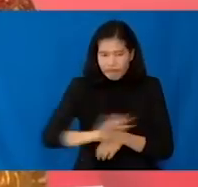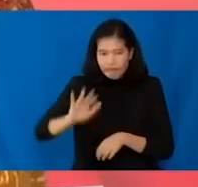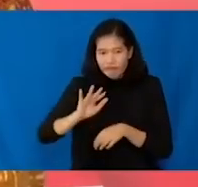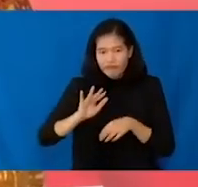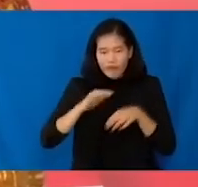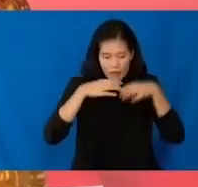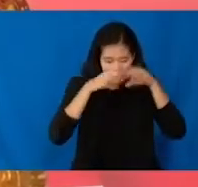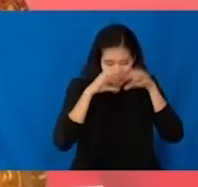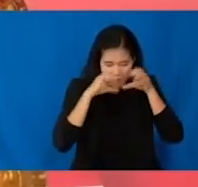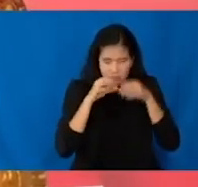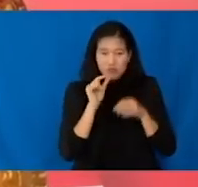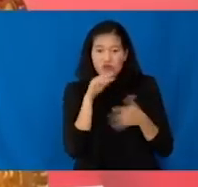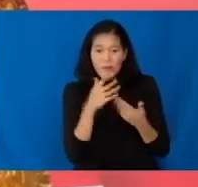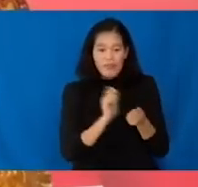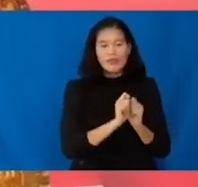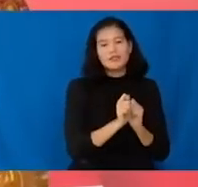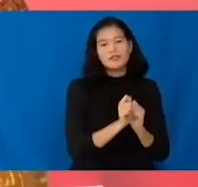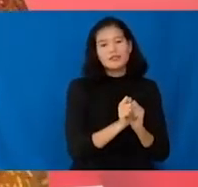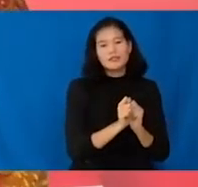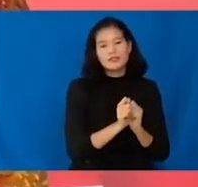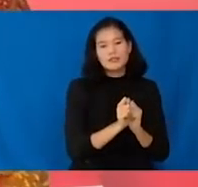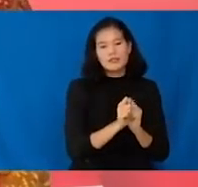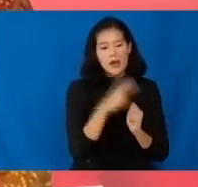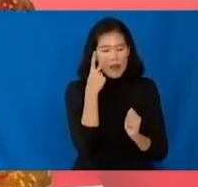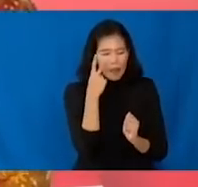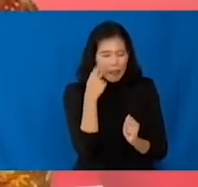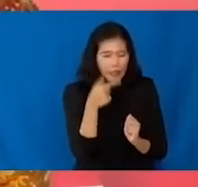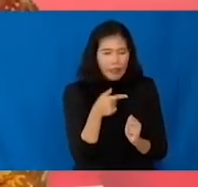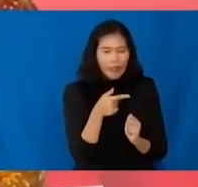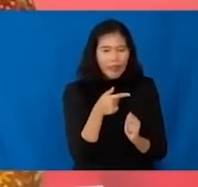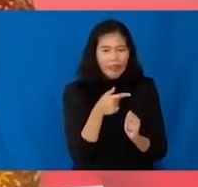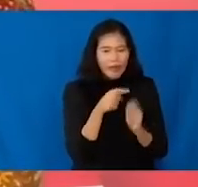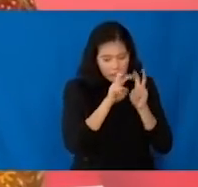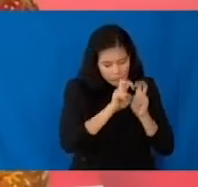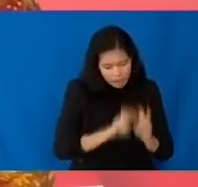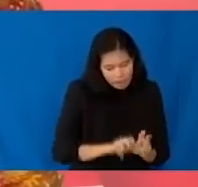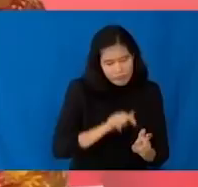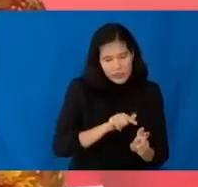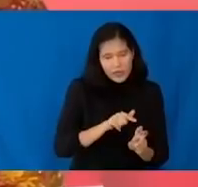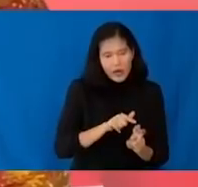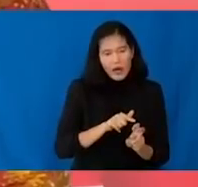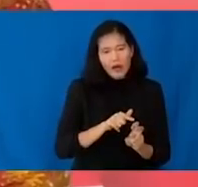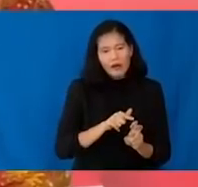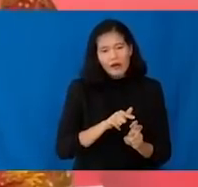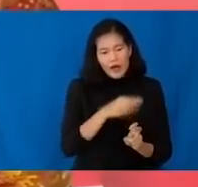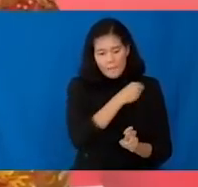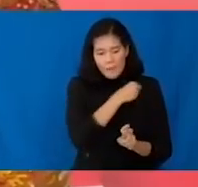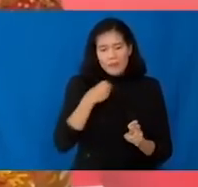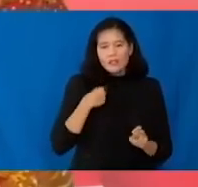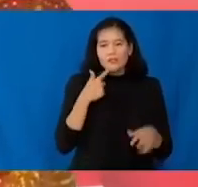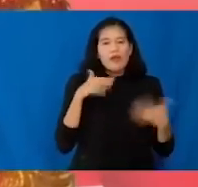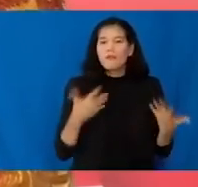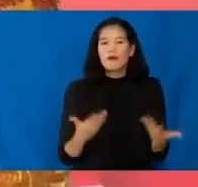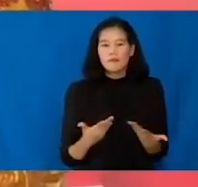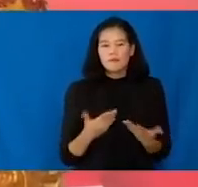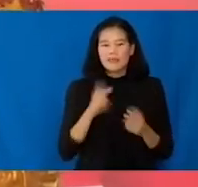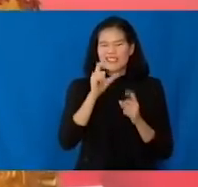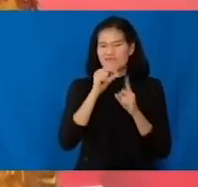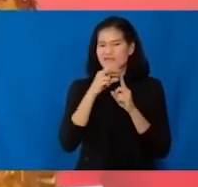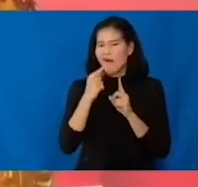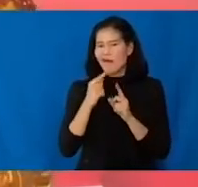digunakan untuk menguji dan kemudian digunakan untuk menentukan diagnosa dari pemeriksaan PCR